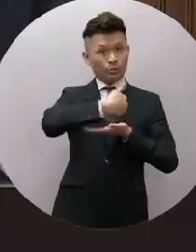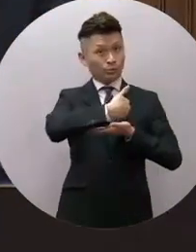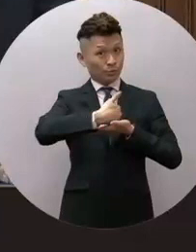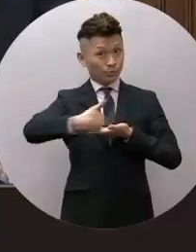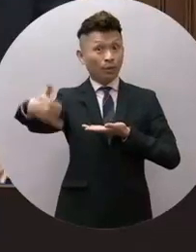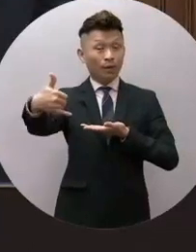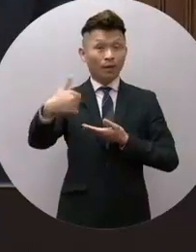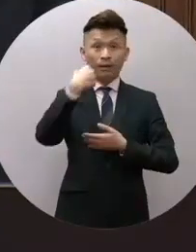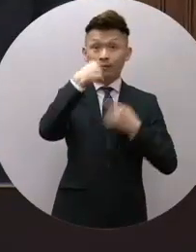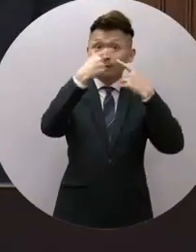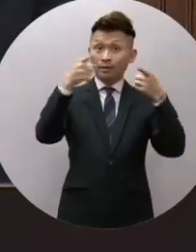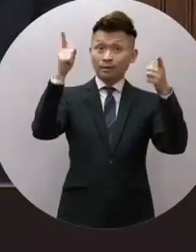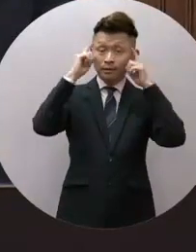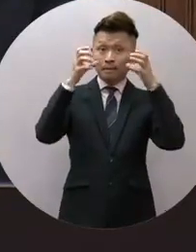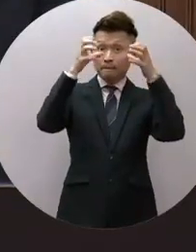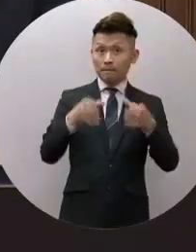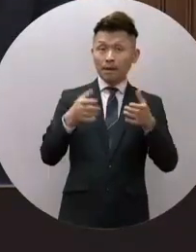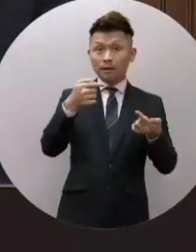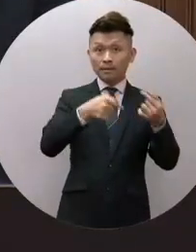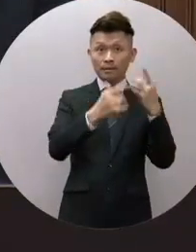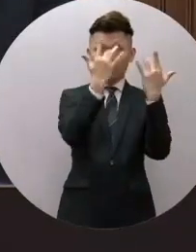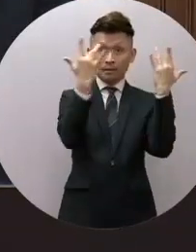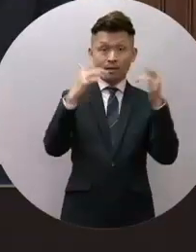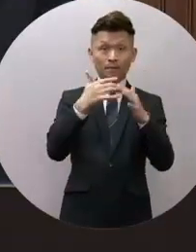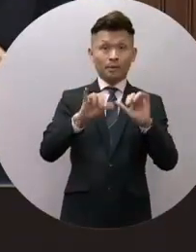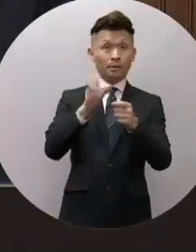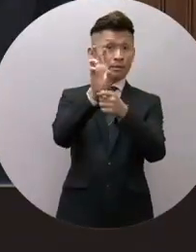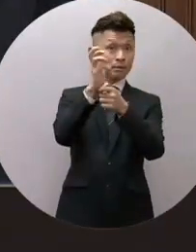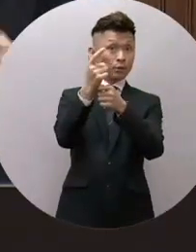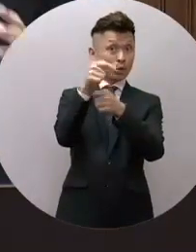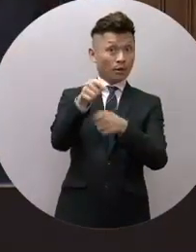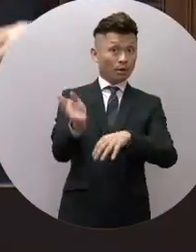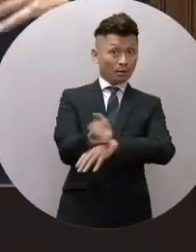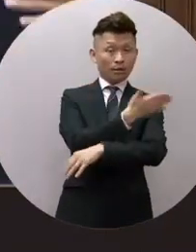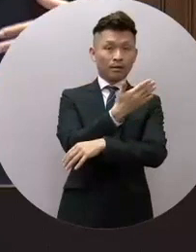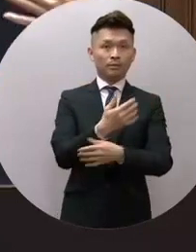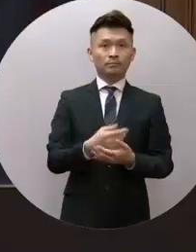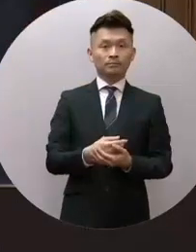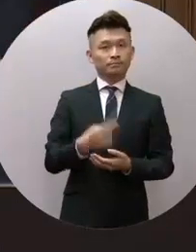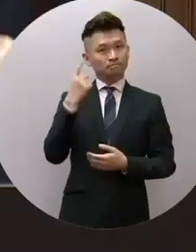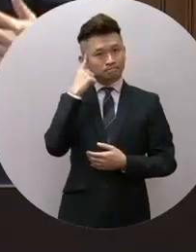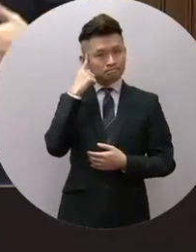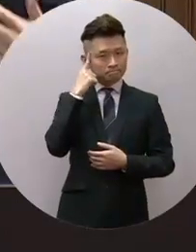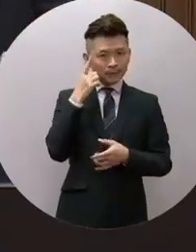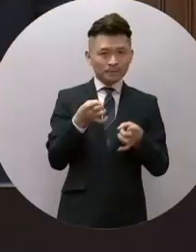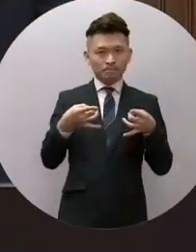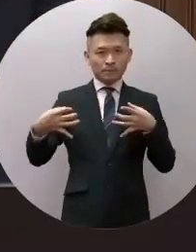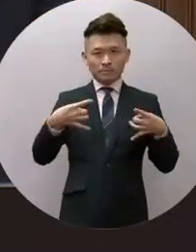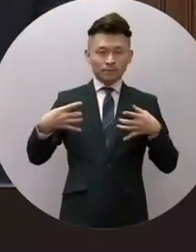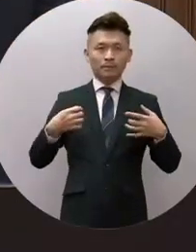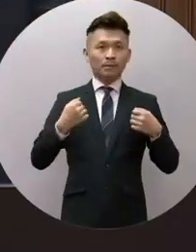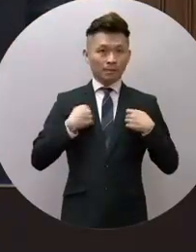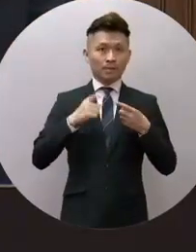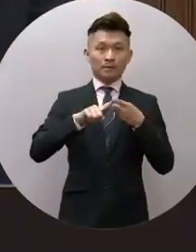我们台大呢它成立的实验林，民国1936年它成立这个实验林，它就以这个要做演习跟这个农业的